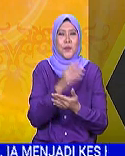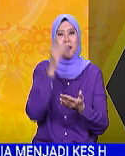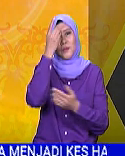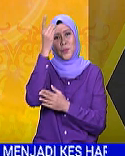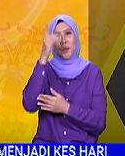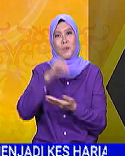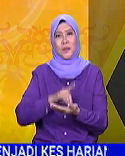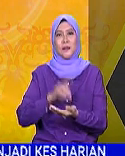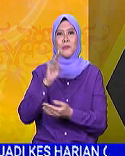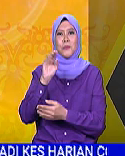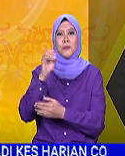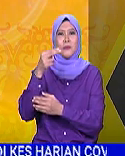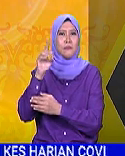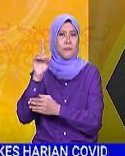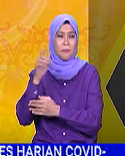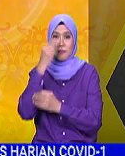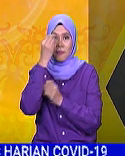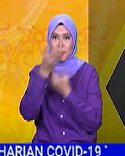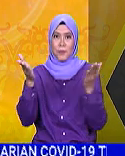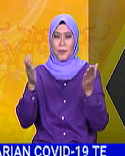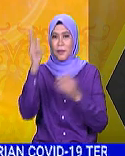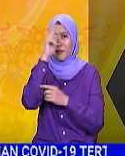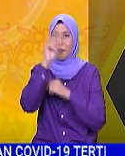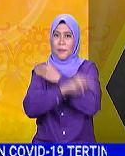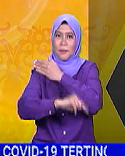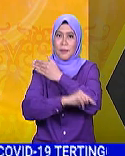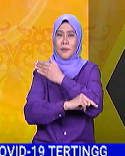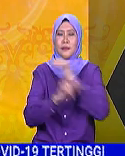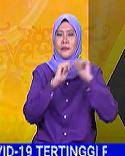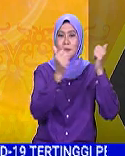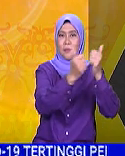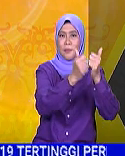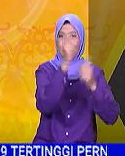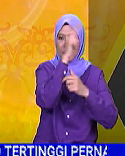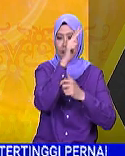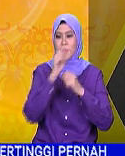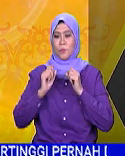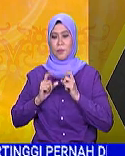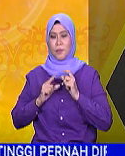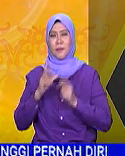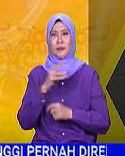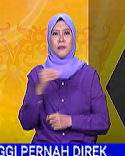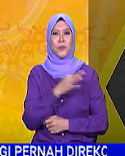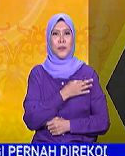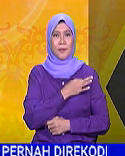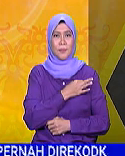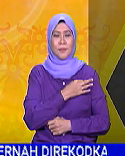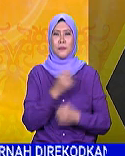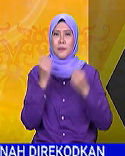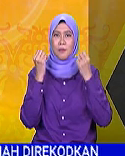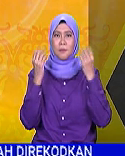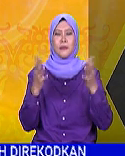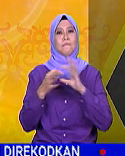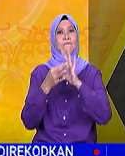Mohamad Sopyan Mohammed memberitahu kerajaan Negeri termasuk agency kerajaan swasta serta sukarelawan telah